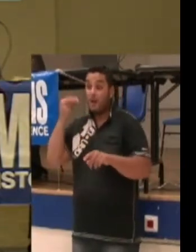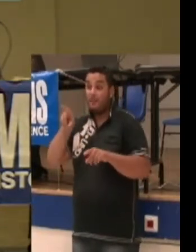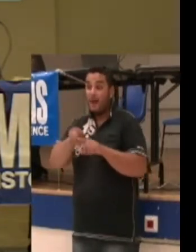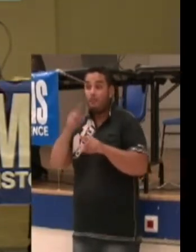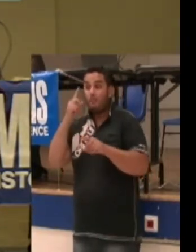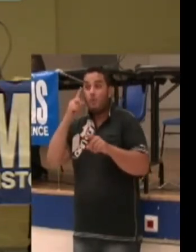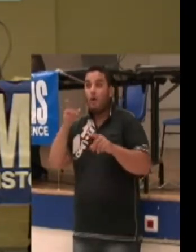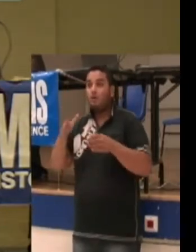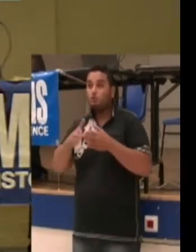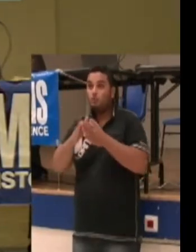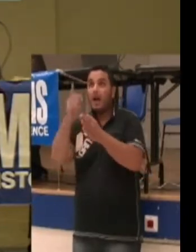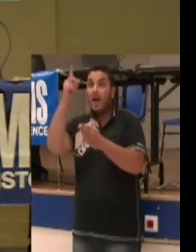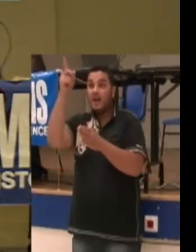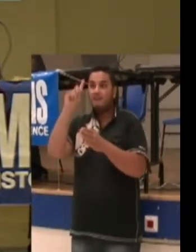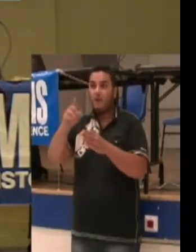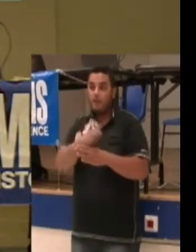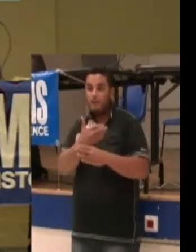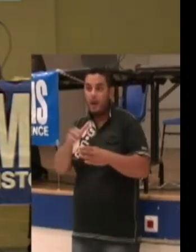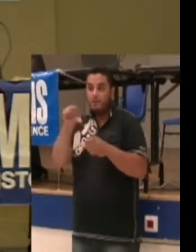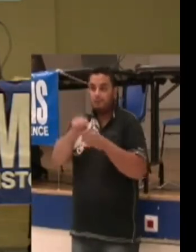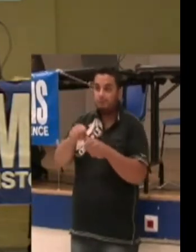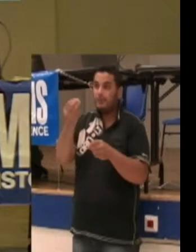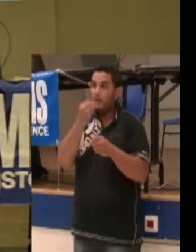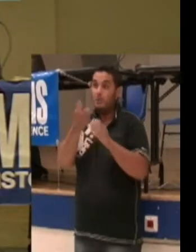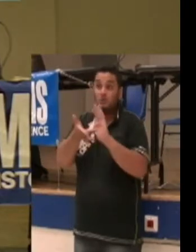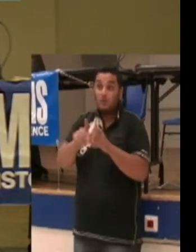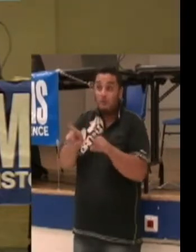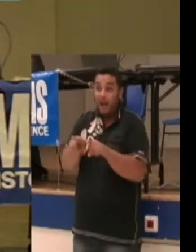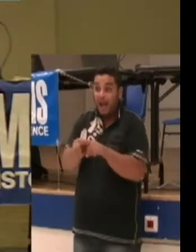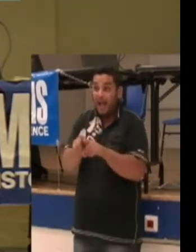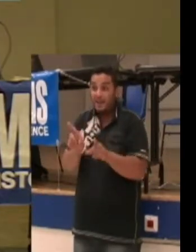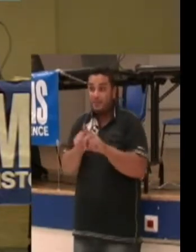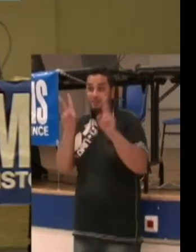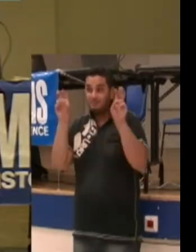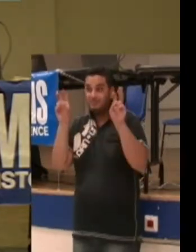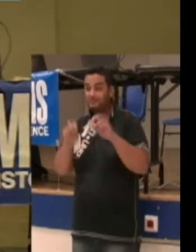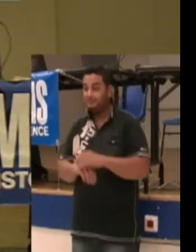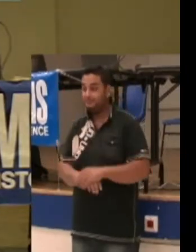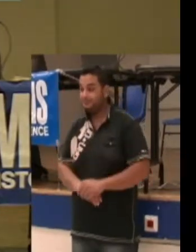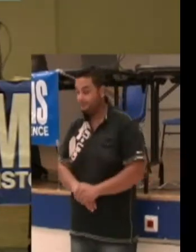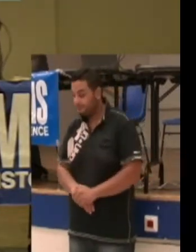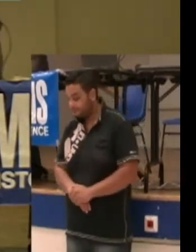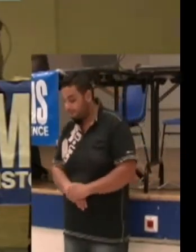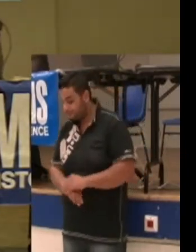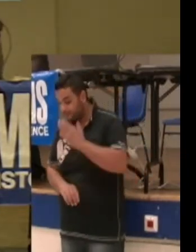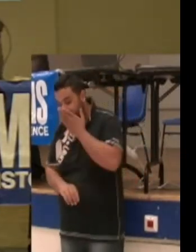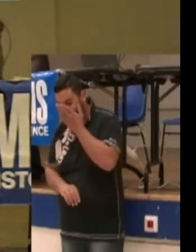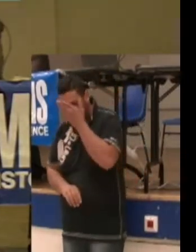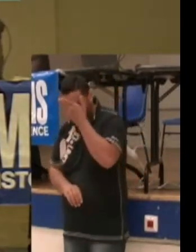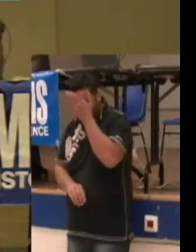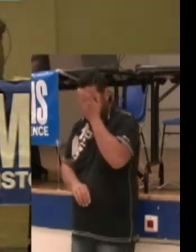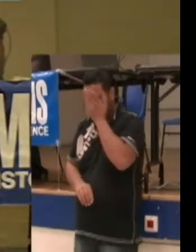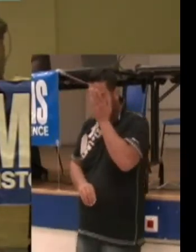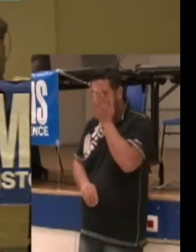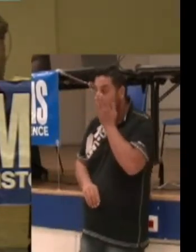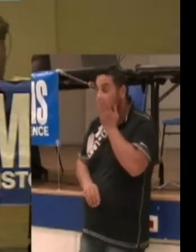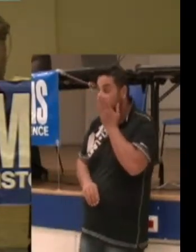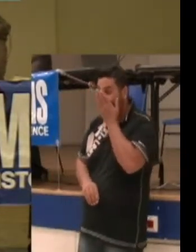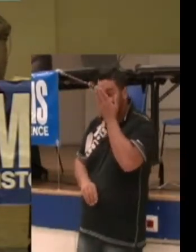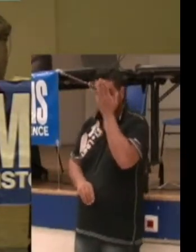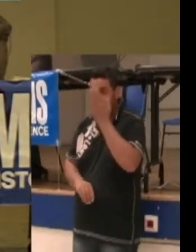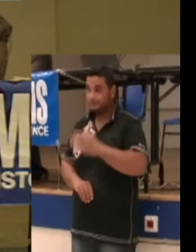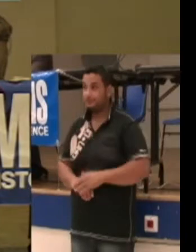des rappels, enfin des vieux souvenirs du lycée, 11,6 km, je crois, à la seconde. Donc c'est une vitesse de libération que l'avion